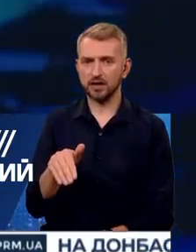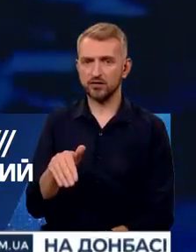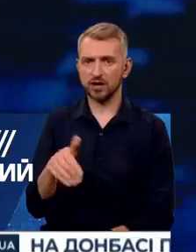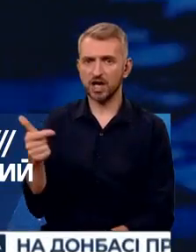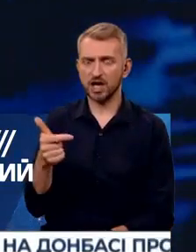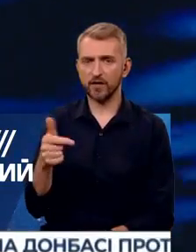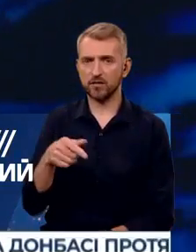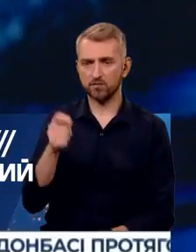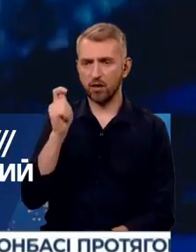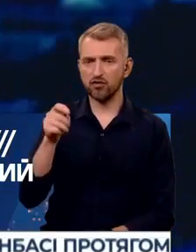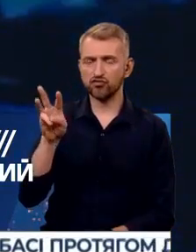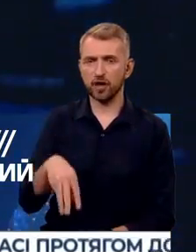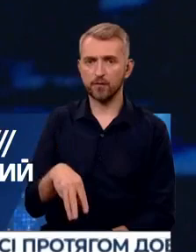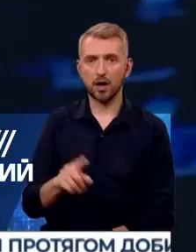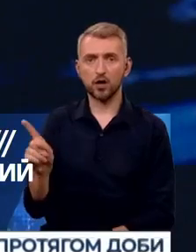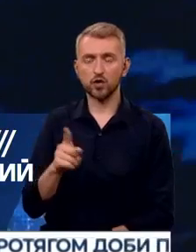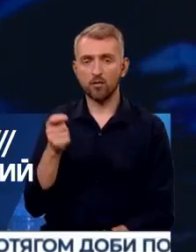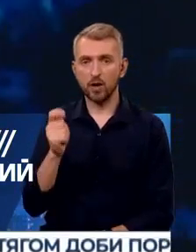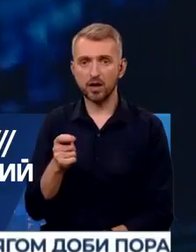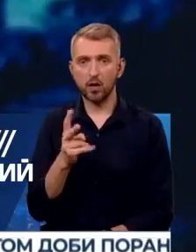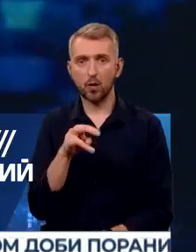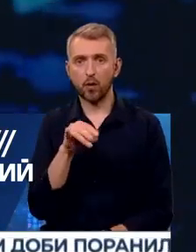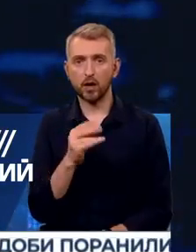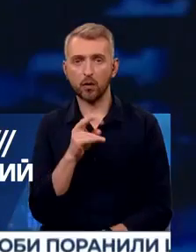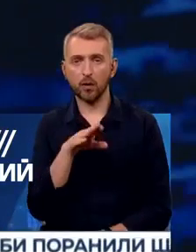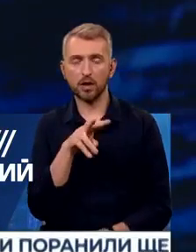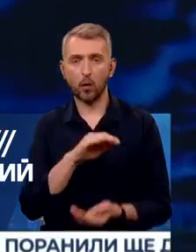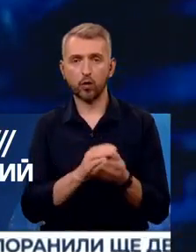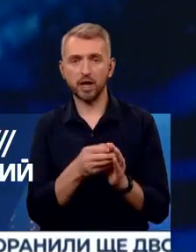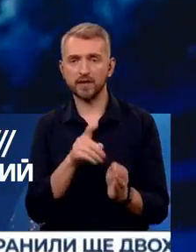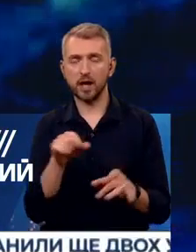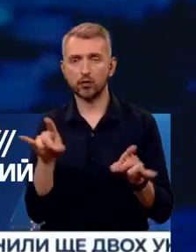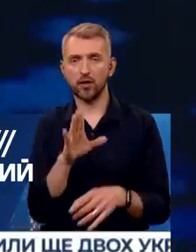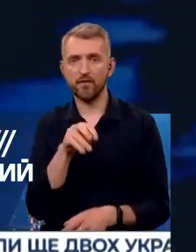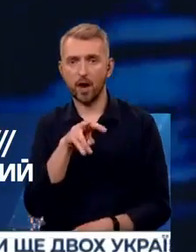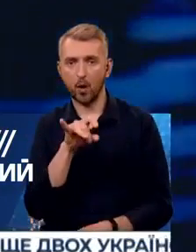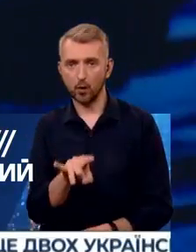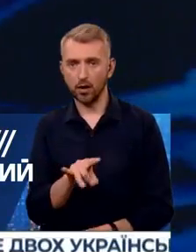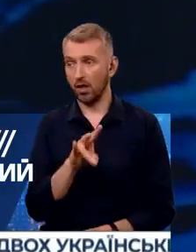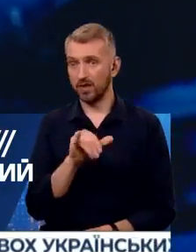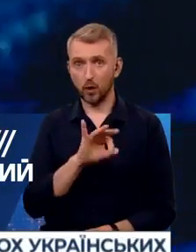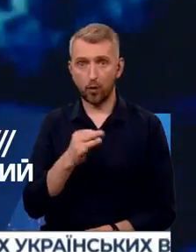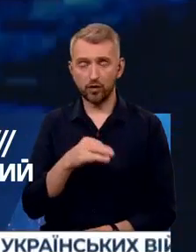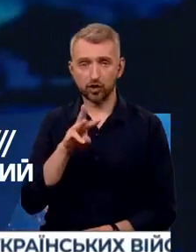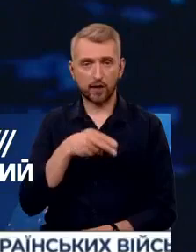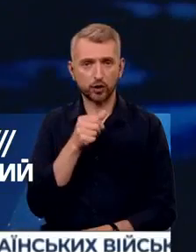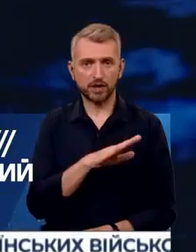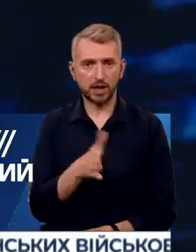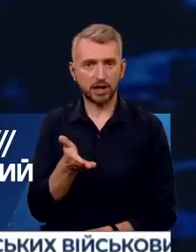17 тисяч гривень впаяли штрафу. Що впаяли Колі Котлеті за ресторан «Велюр»? Що? Ні копійки штрафу не заплатив.